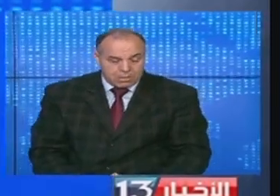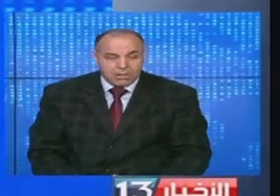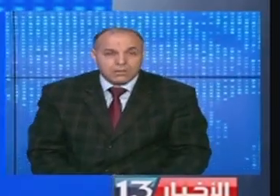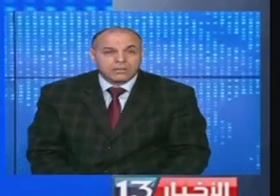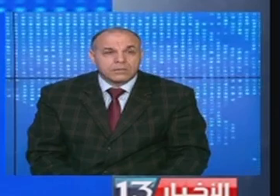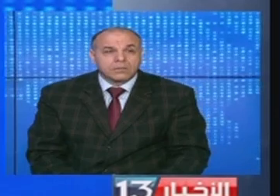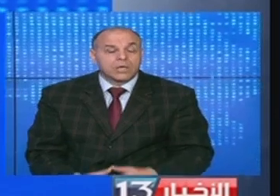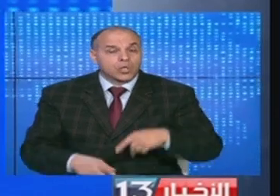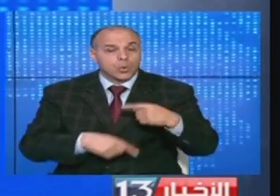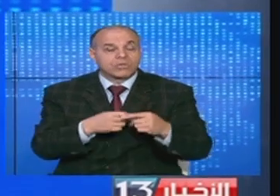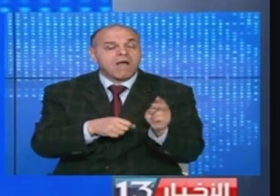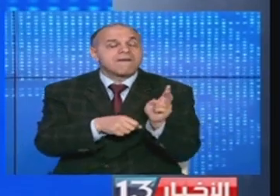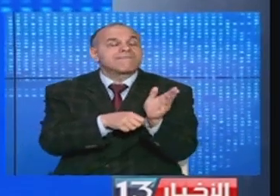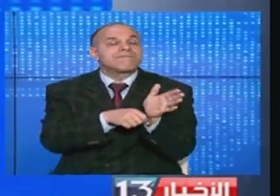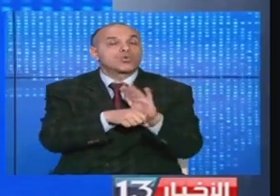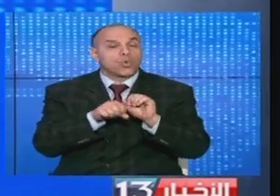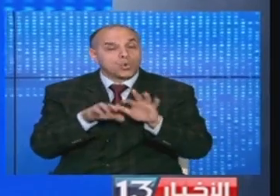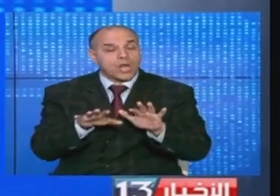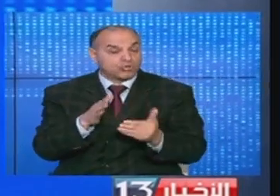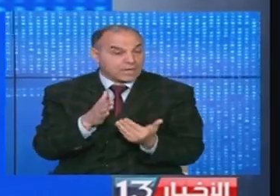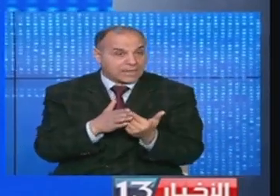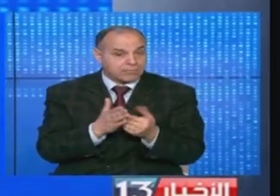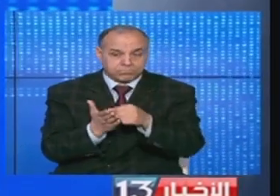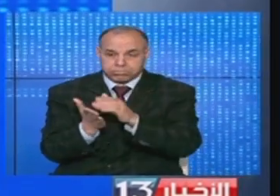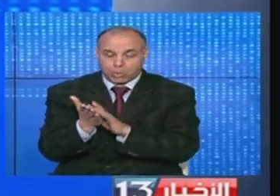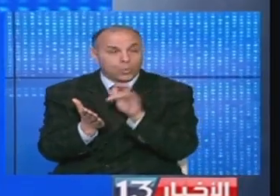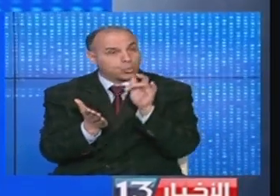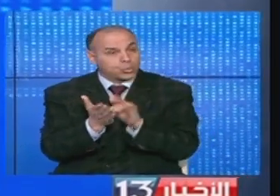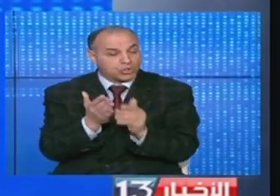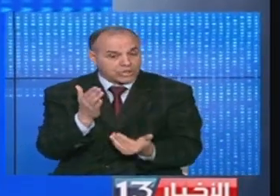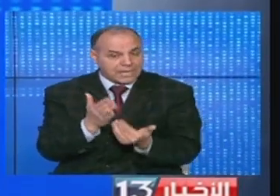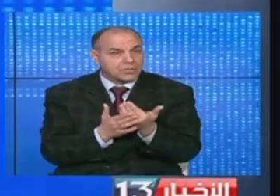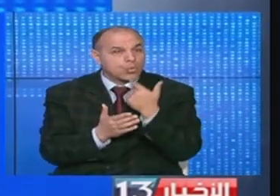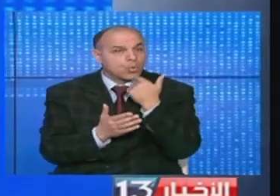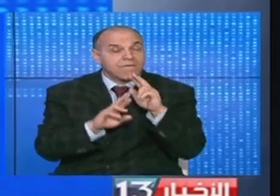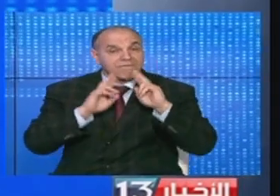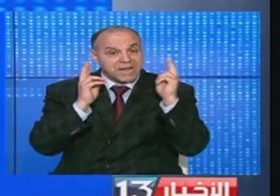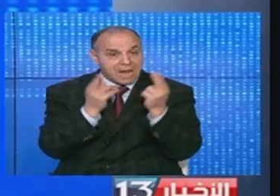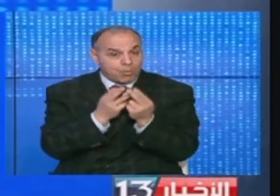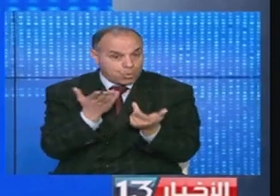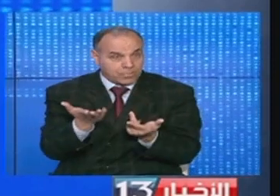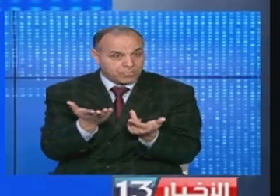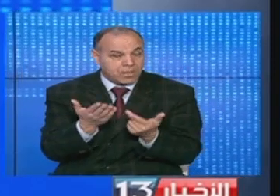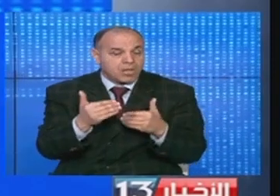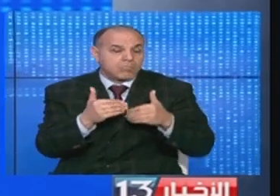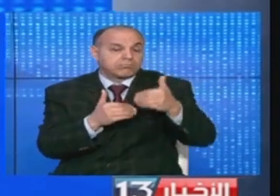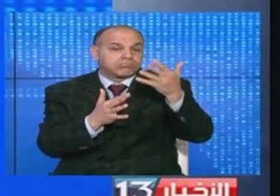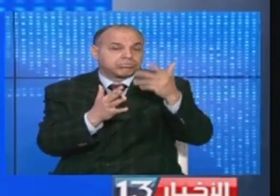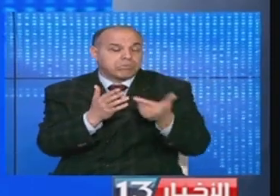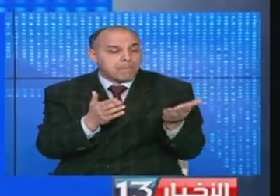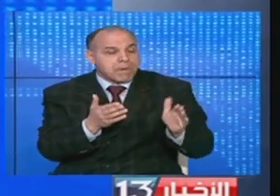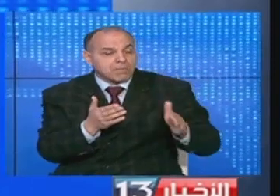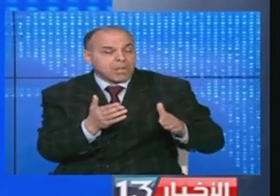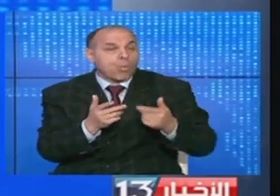يواصل فيروس الكورونا المستجده تسجيل اصابه جديده حول العالم في حين تجاوز عدد الوفيات